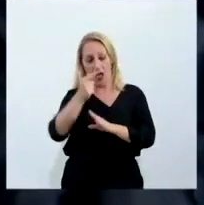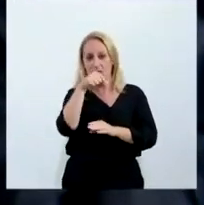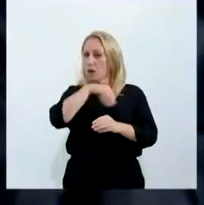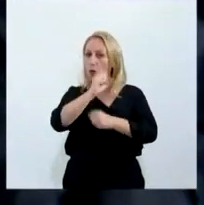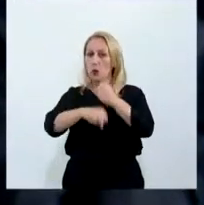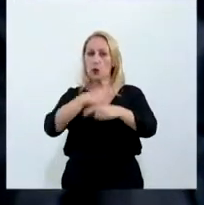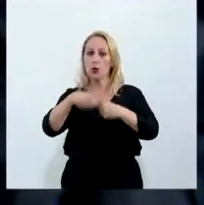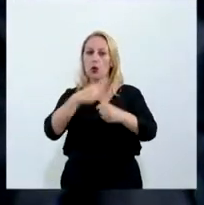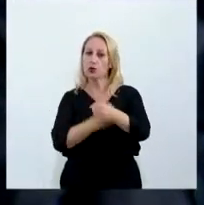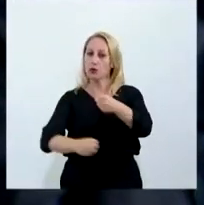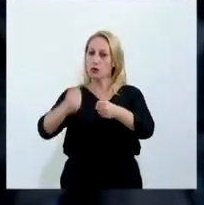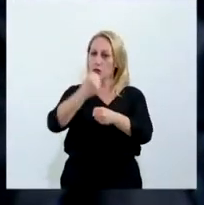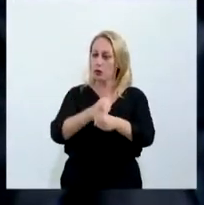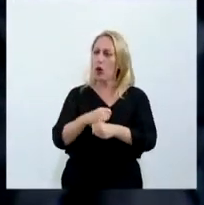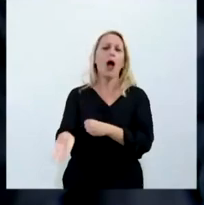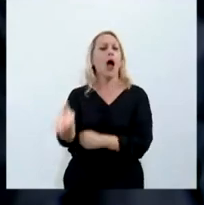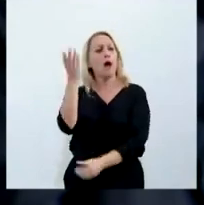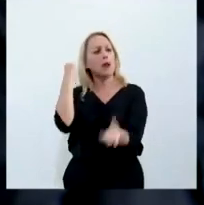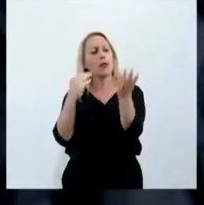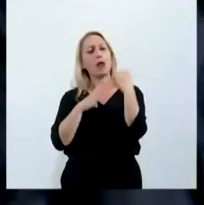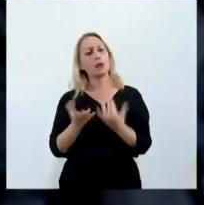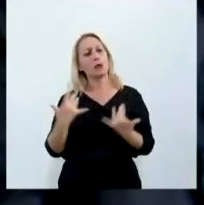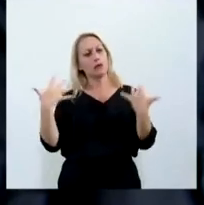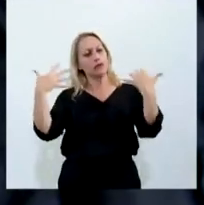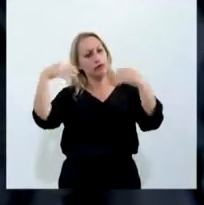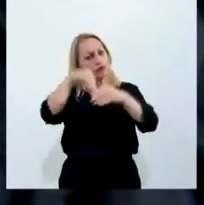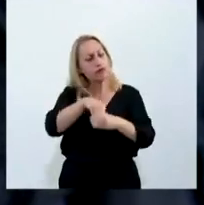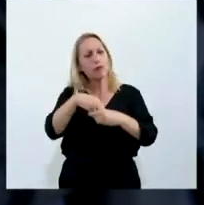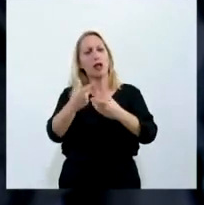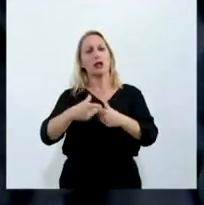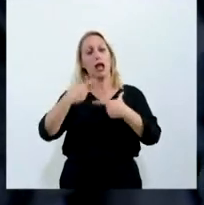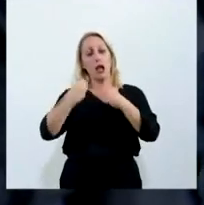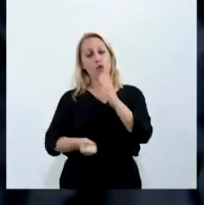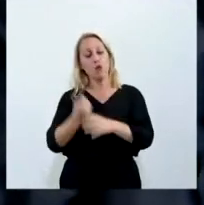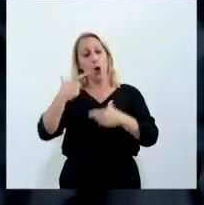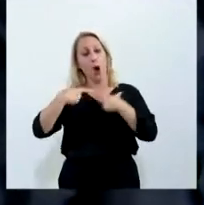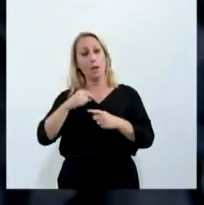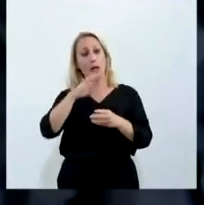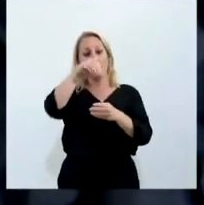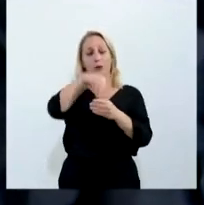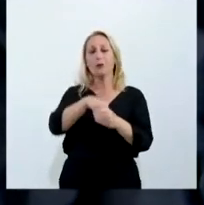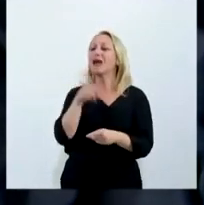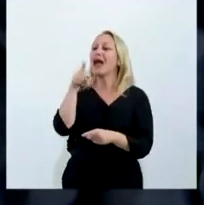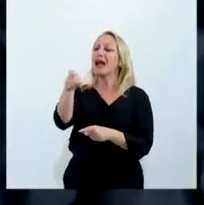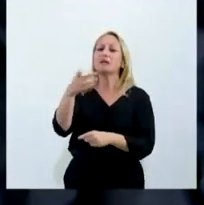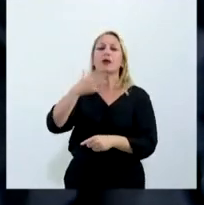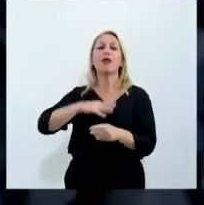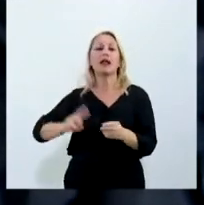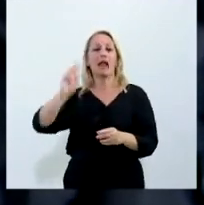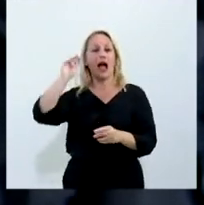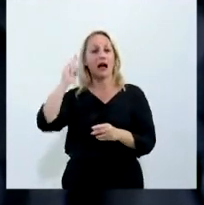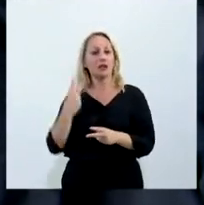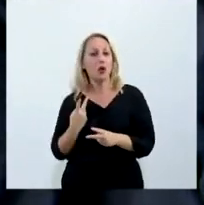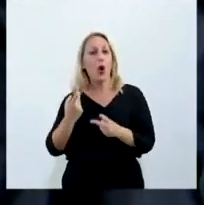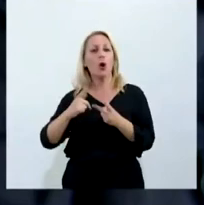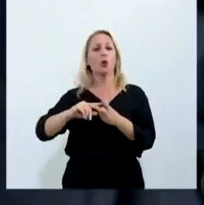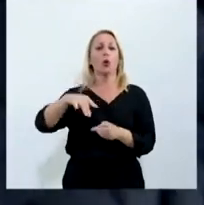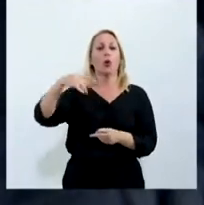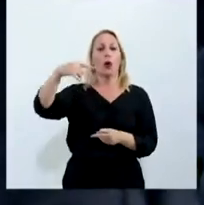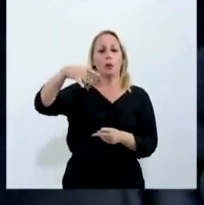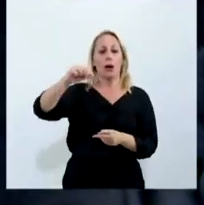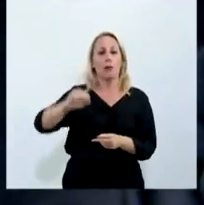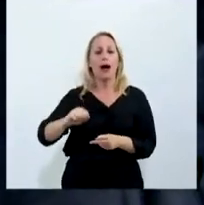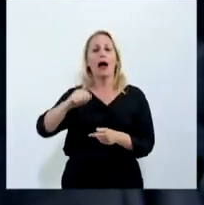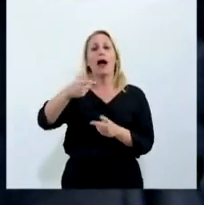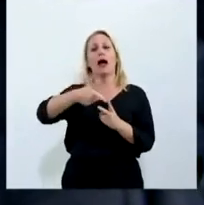συμμετοχή από ό,τι μαθαίνω και με πολλά νέα μέλη. Εσείς δυνητικά, ποιον θα θέλατε ως αντίπαλό σας, την Έφη Αχτσιόγλου, τον Νίκο Παπά, τον